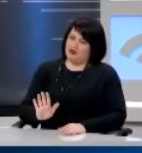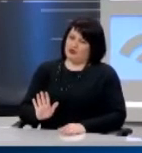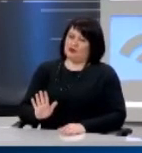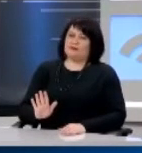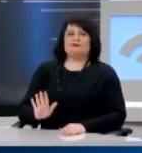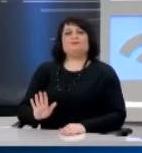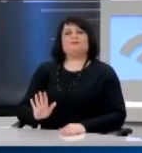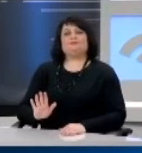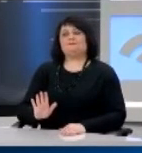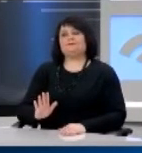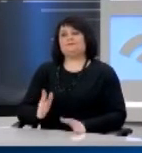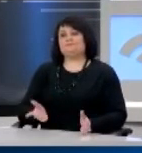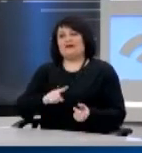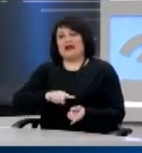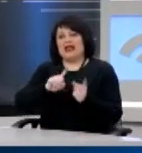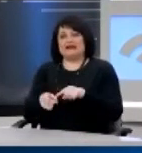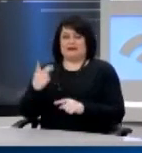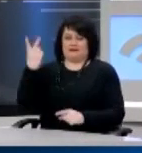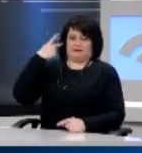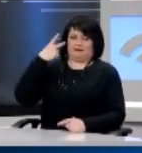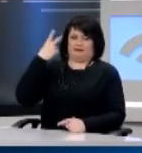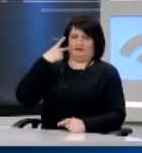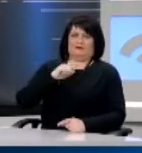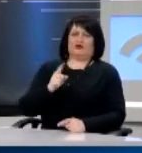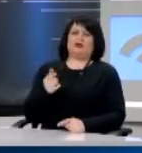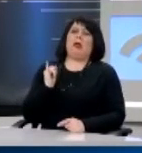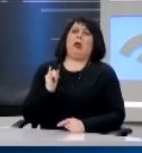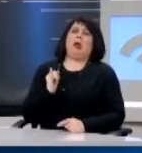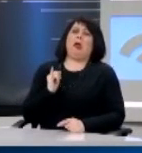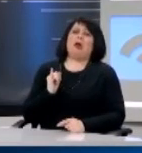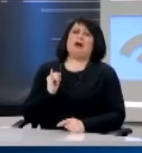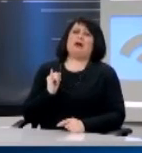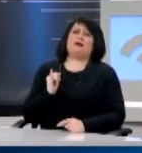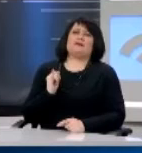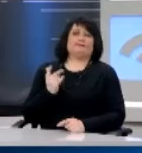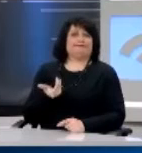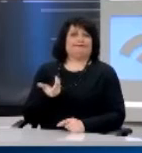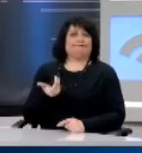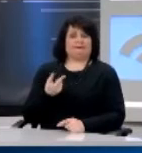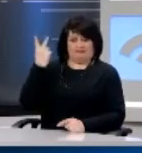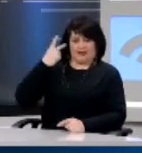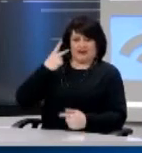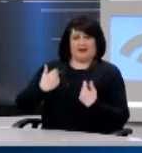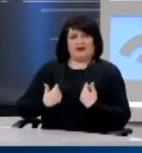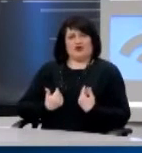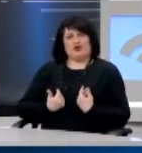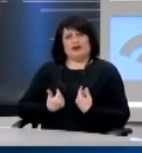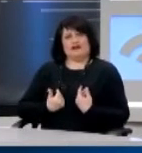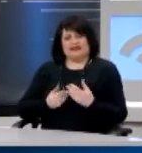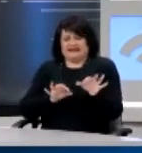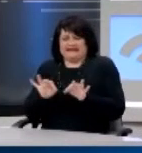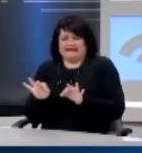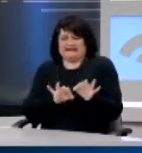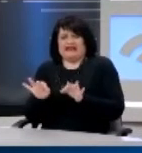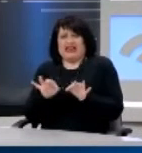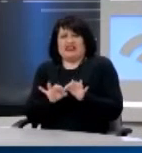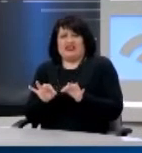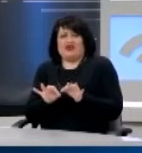μας κατηγορείτε ότι έχουμε σχέδιο, λέει, να αλώσουμε το το εκλογικό σώμα,